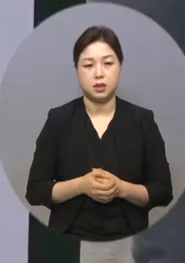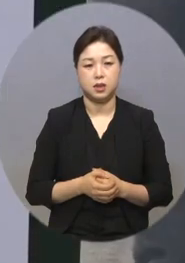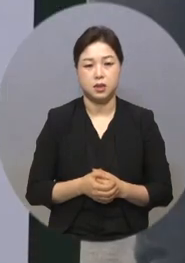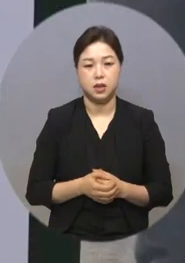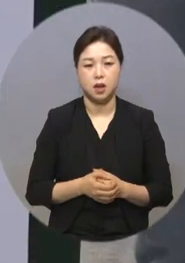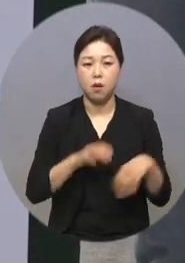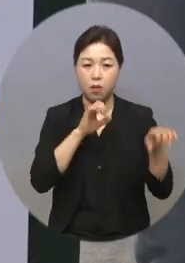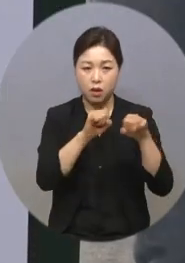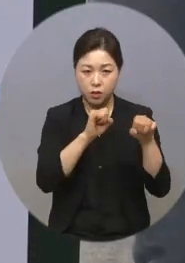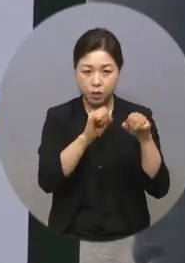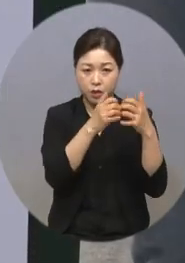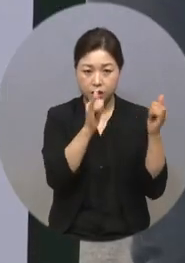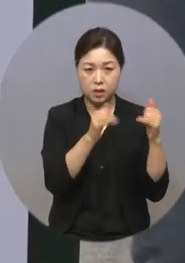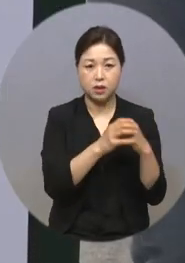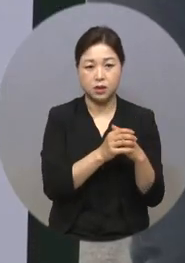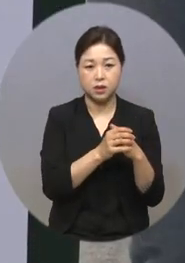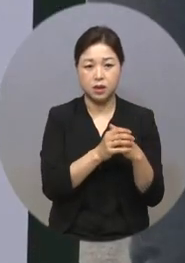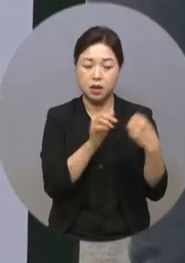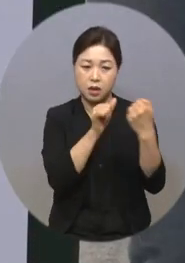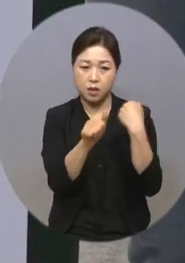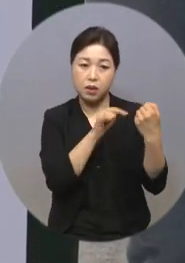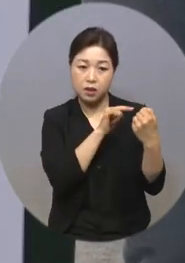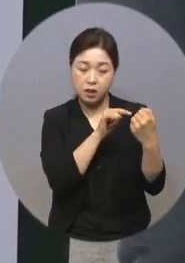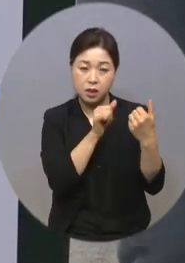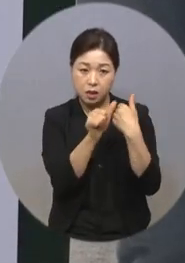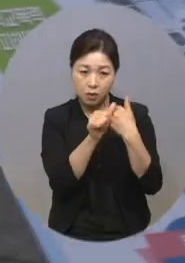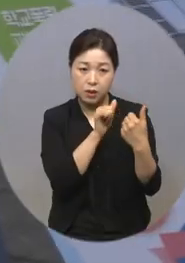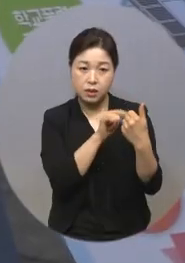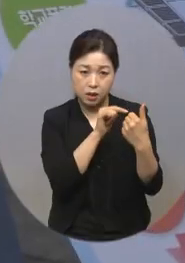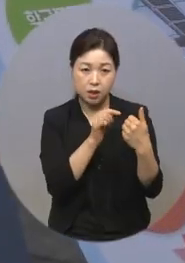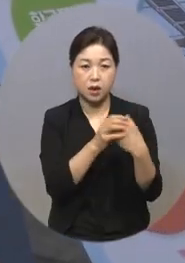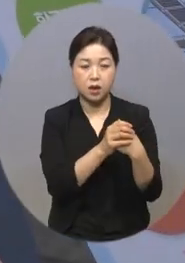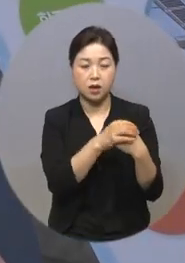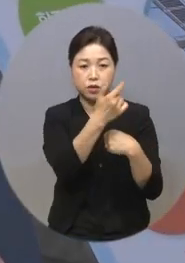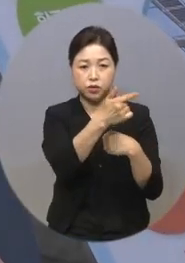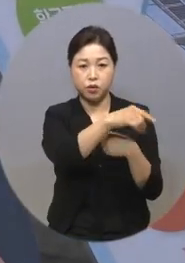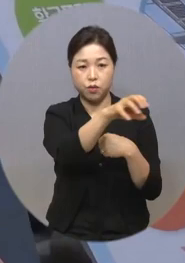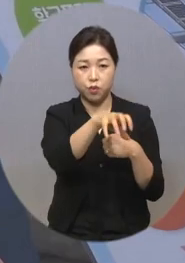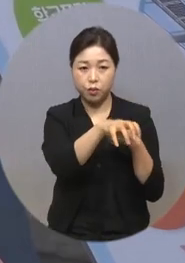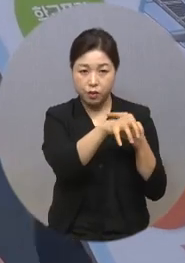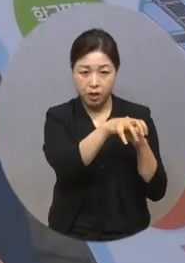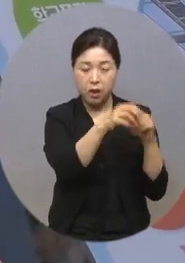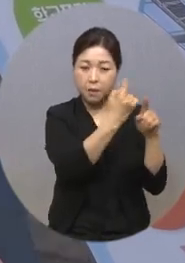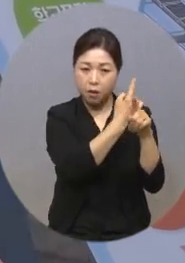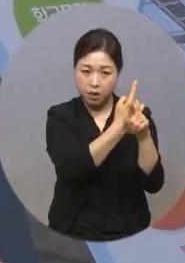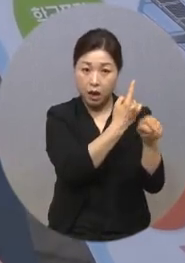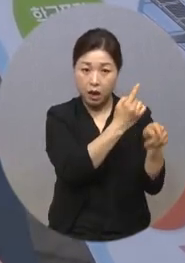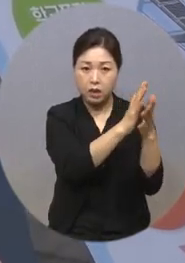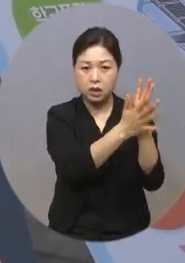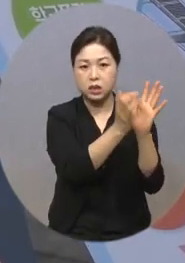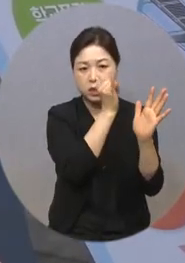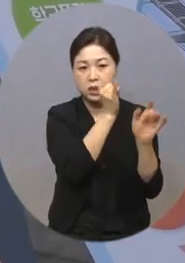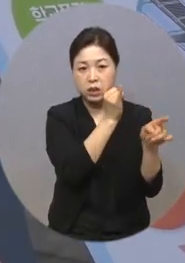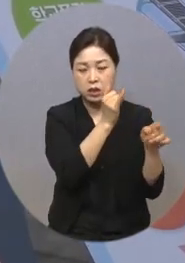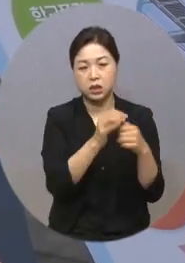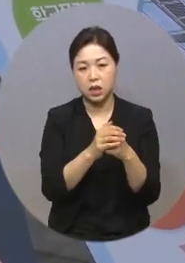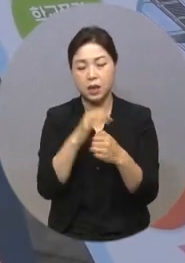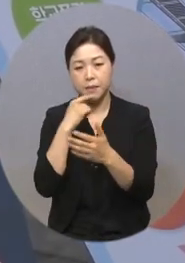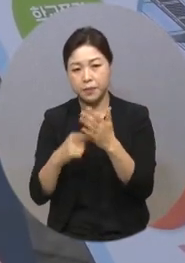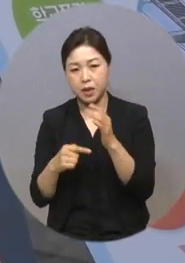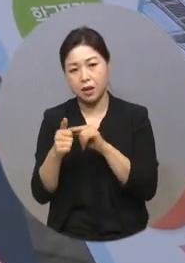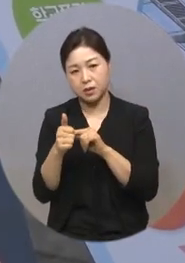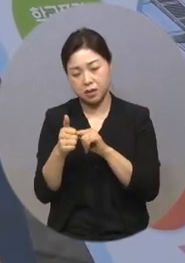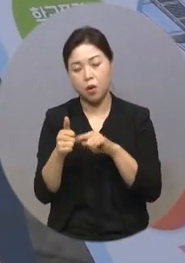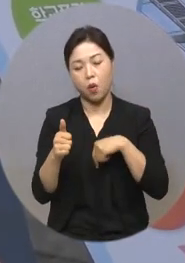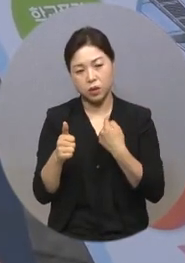전국 6000여 곳에 지원 체계를 통해 변화하는 사이 대부분의 피해자는 그 고통을 콜로